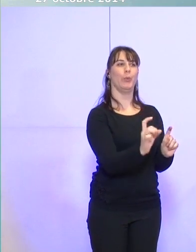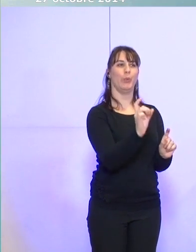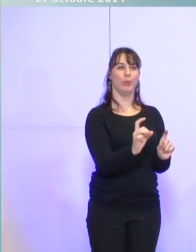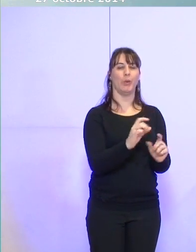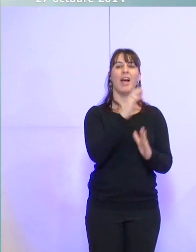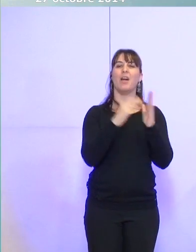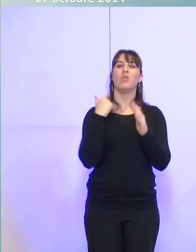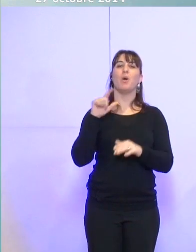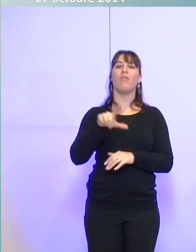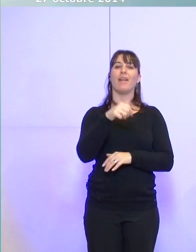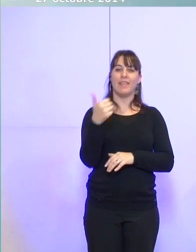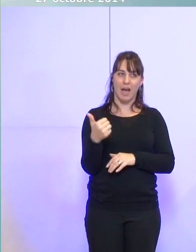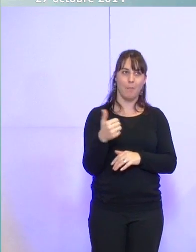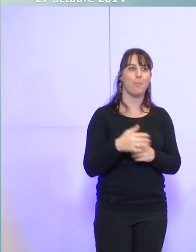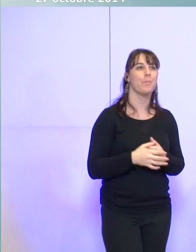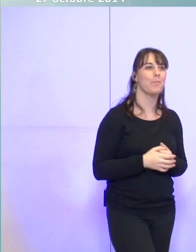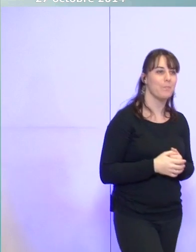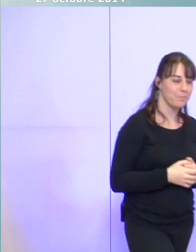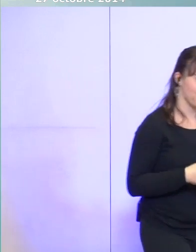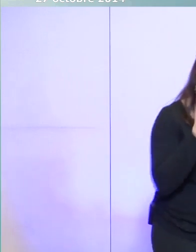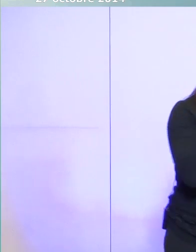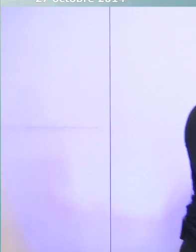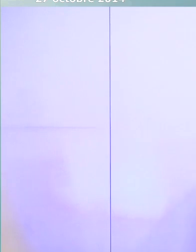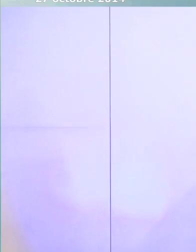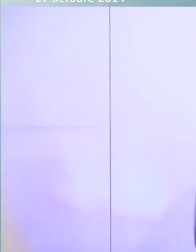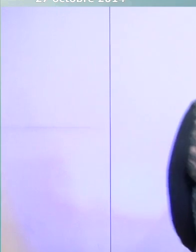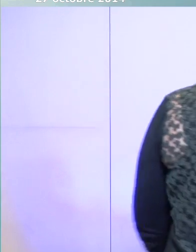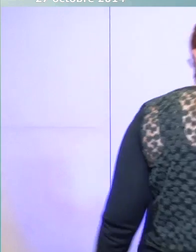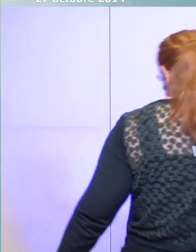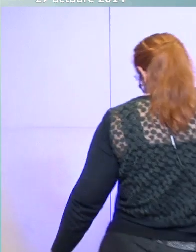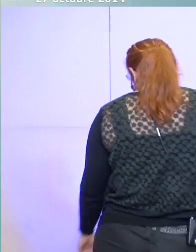Délibération numéro 21, qui sera donc la dernière avant la pause,